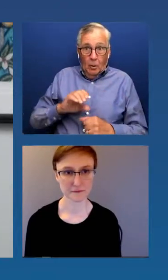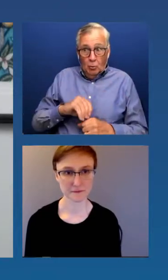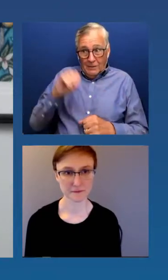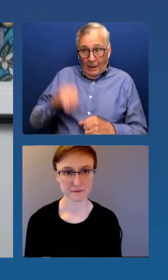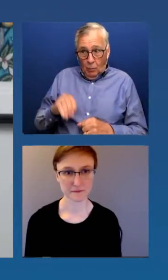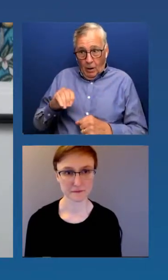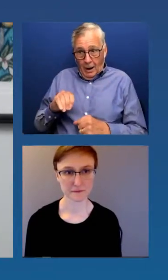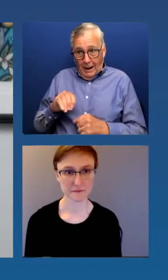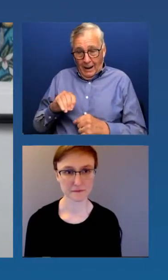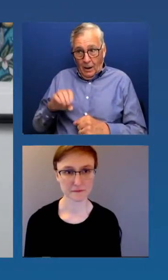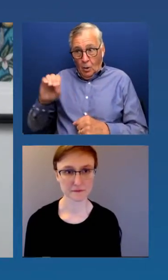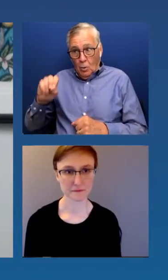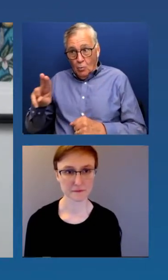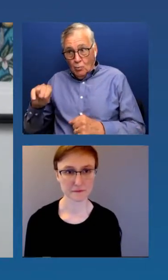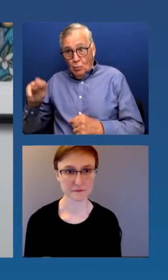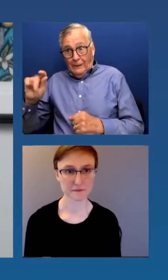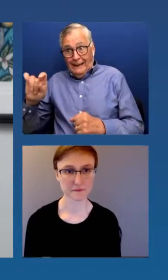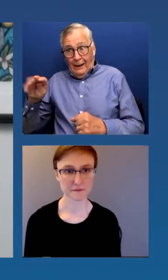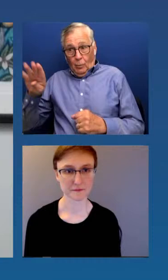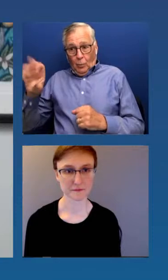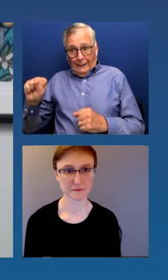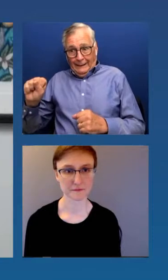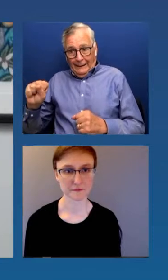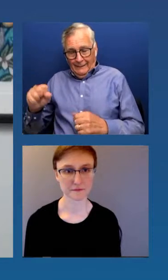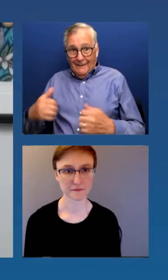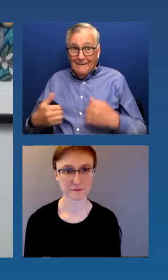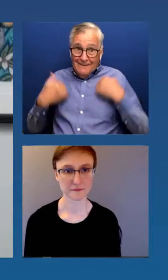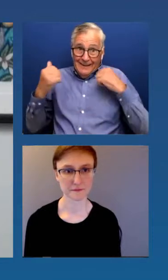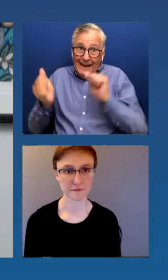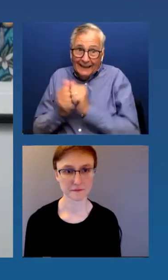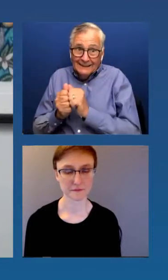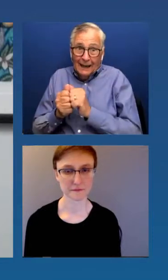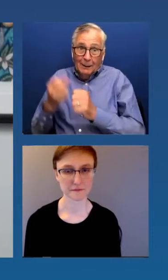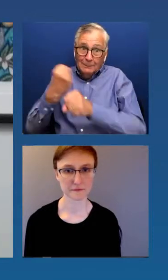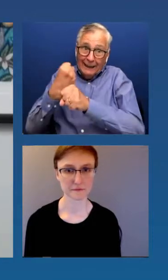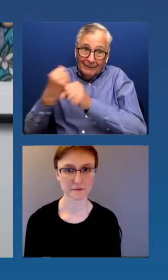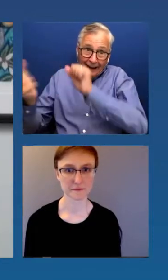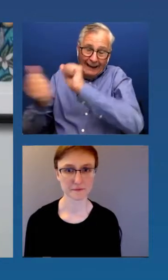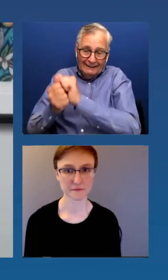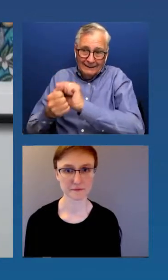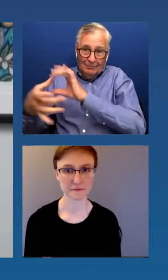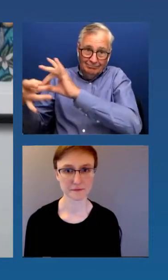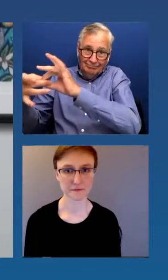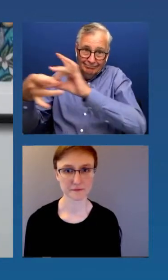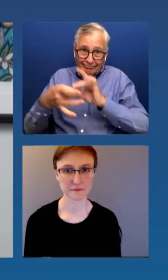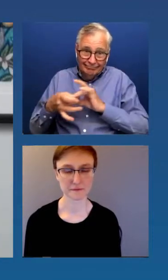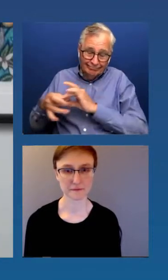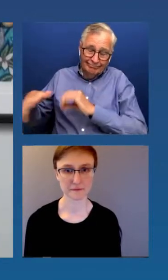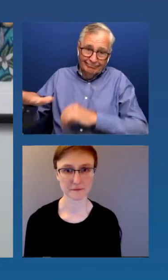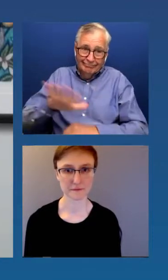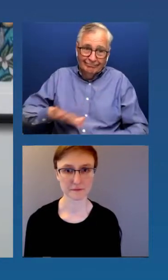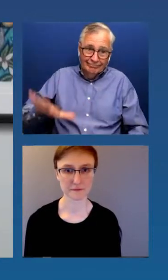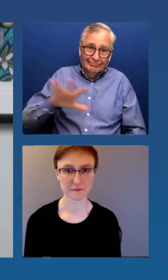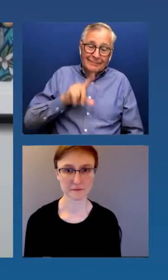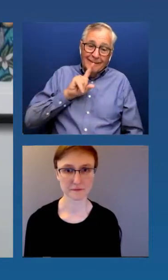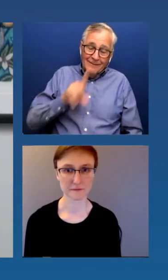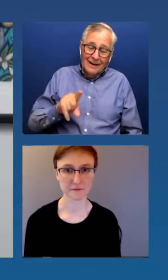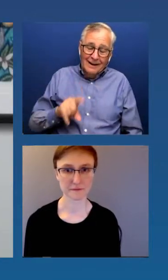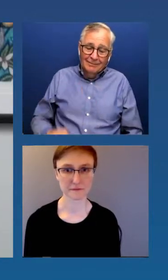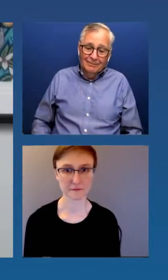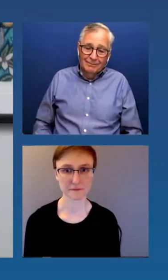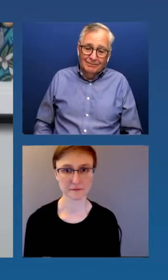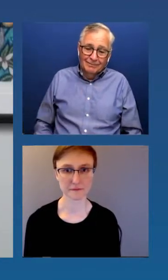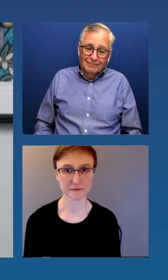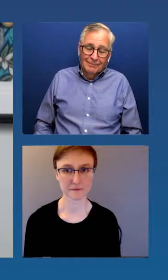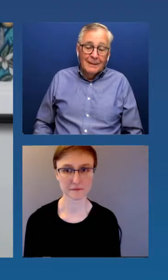Nous habitons ensemble, on travaille ensemble. C'est vraiment une population connectée. Alors,